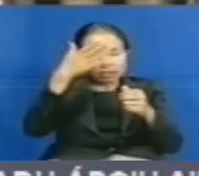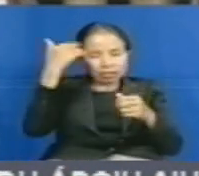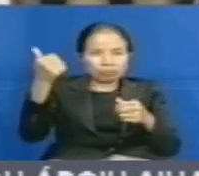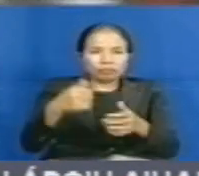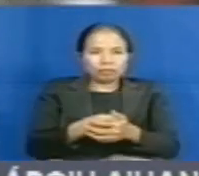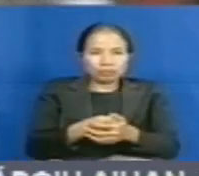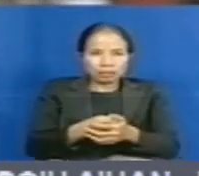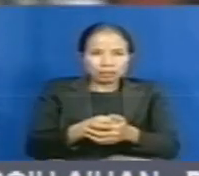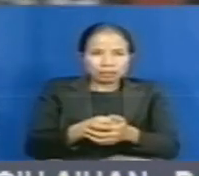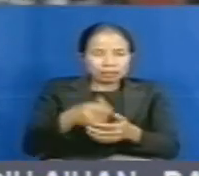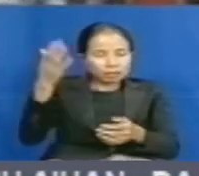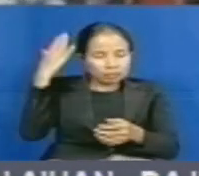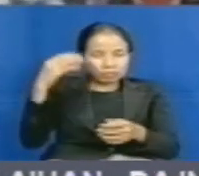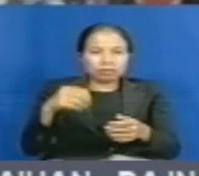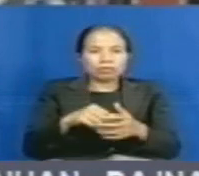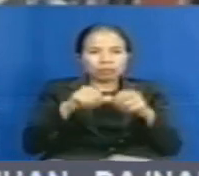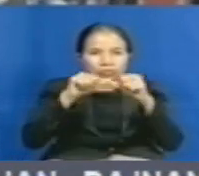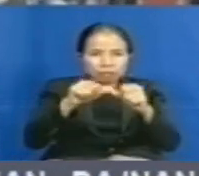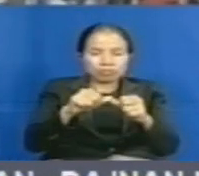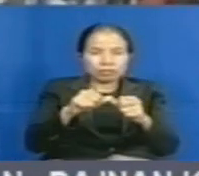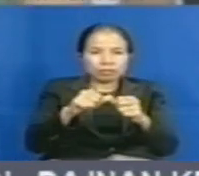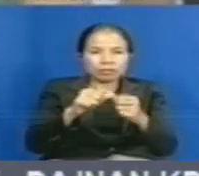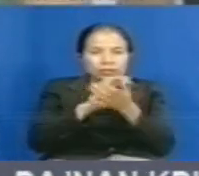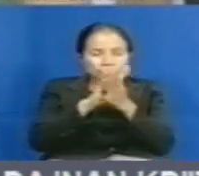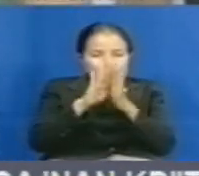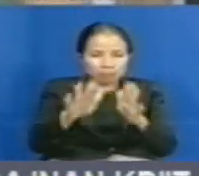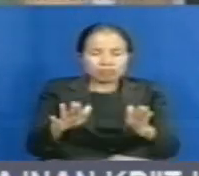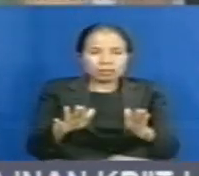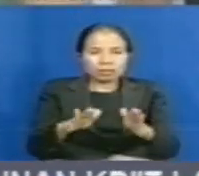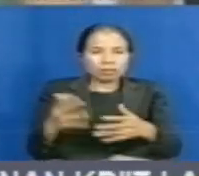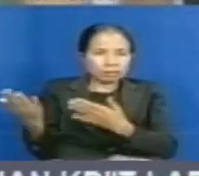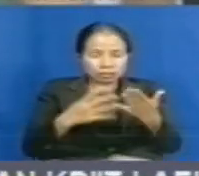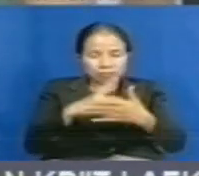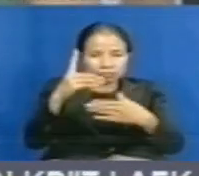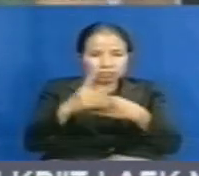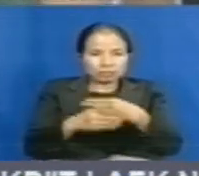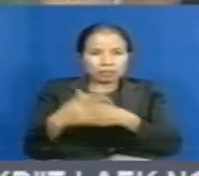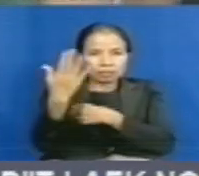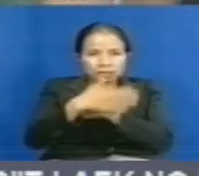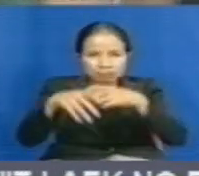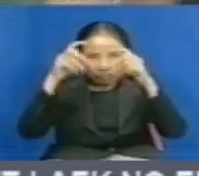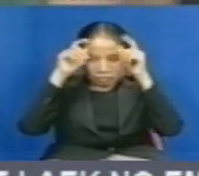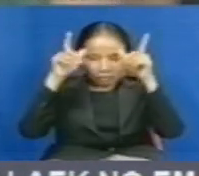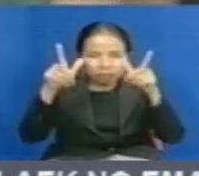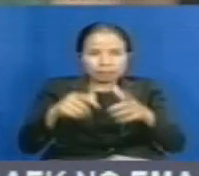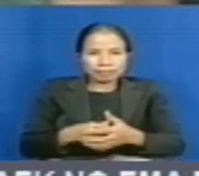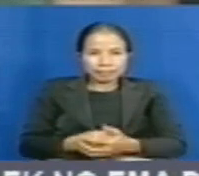sira, hameting unidade no pas, hodi lori desenvolvimento barai doben Timor